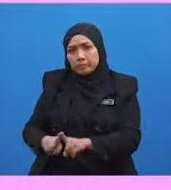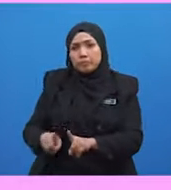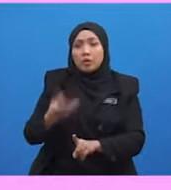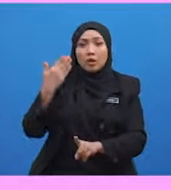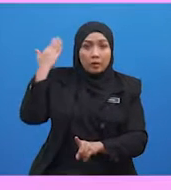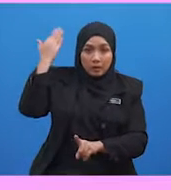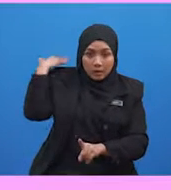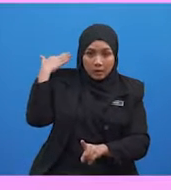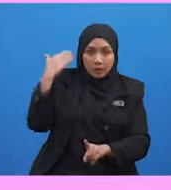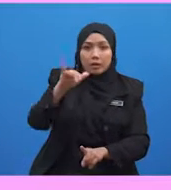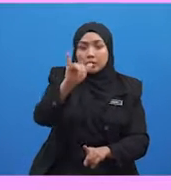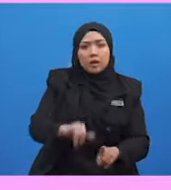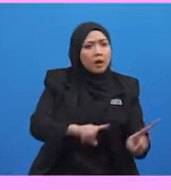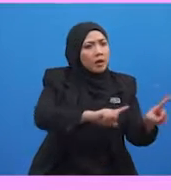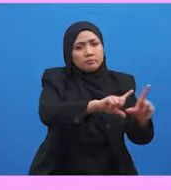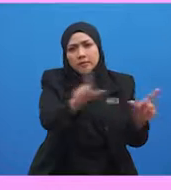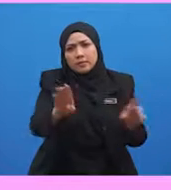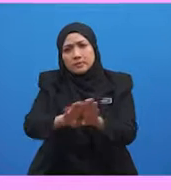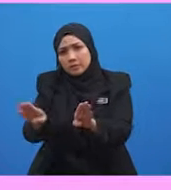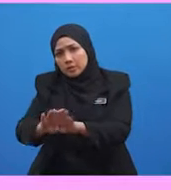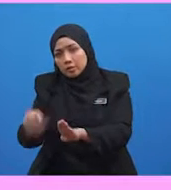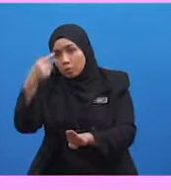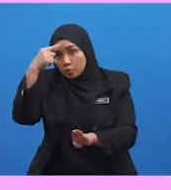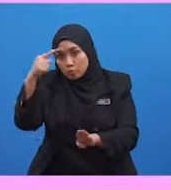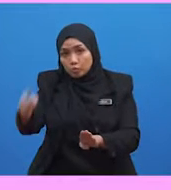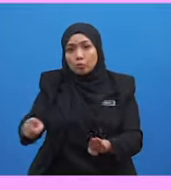menyumbangkan maklumat.